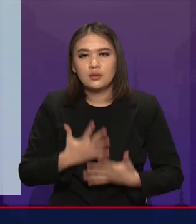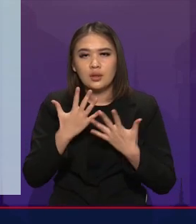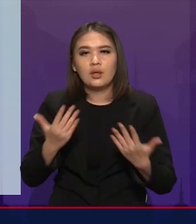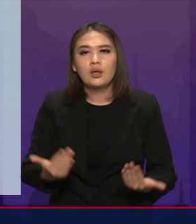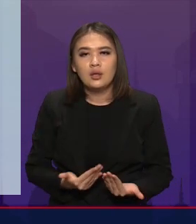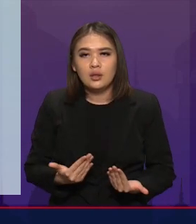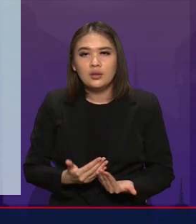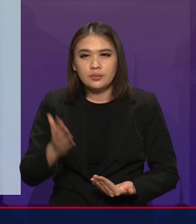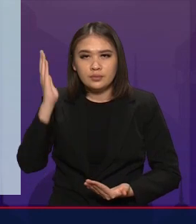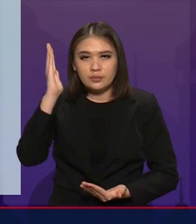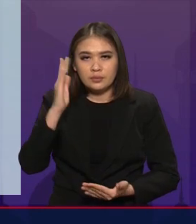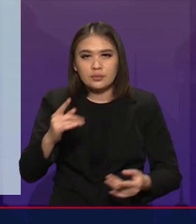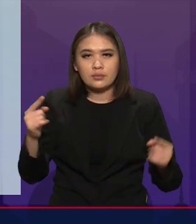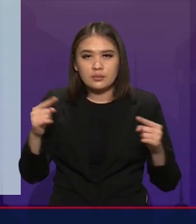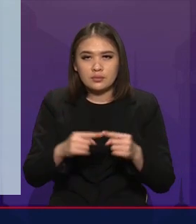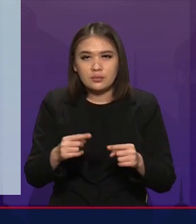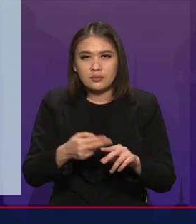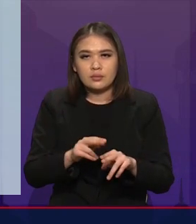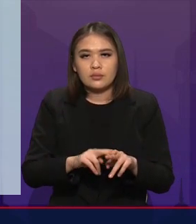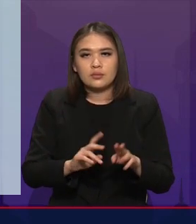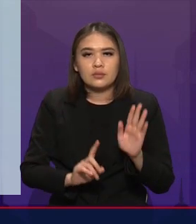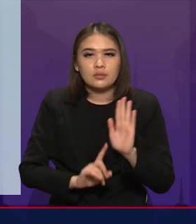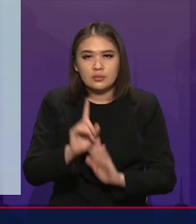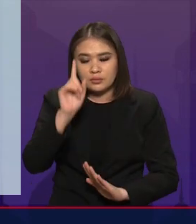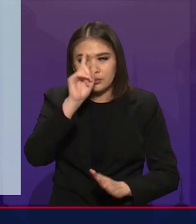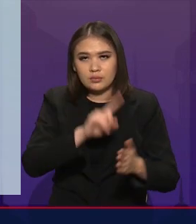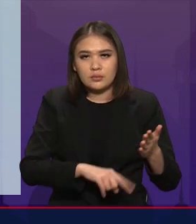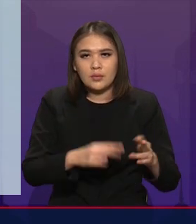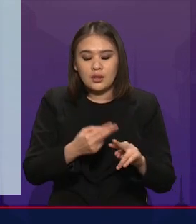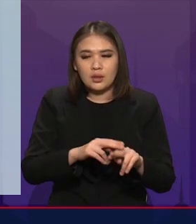сүріп, болашаққа нық қадам басатынына сенемін деп жазылған.